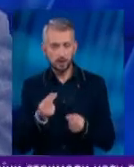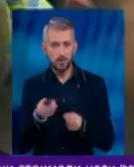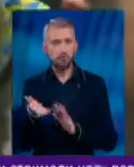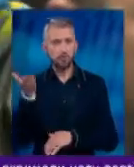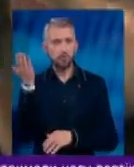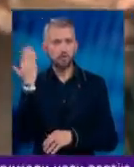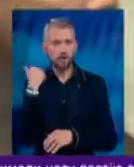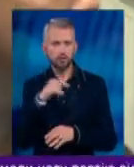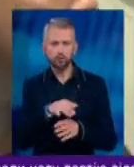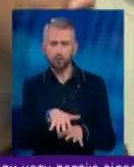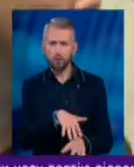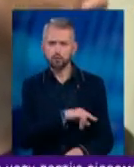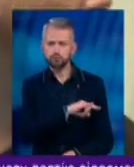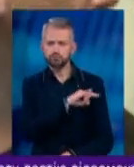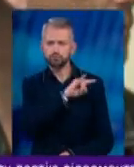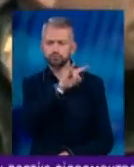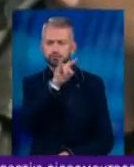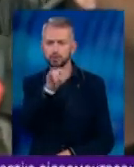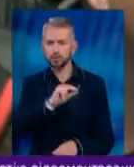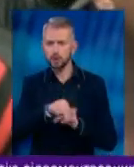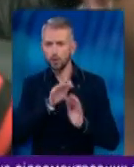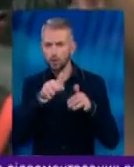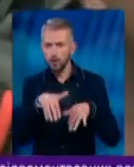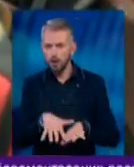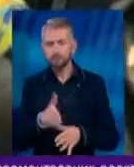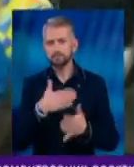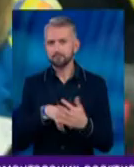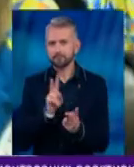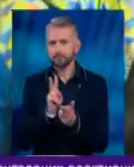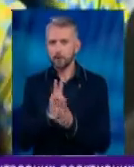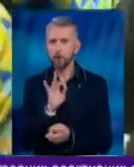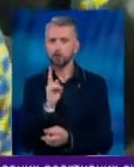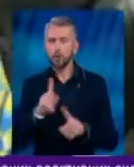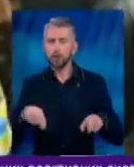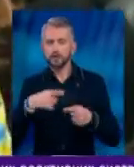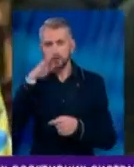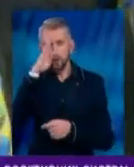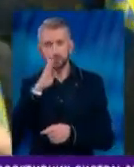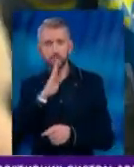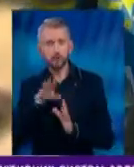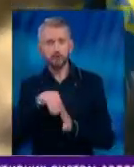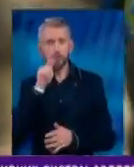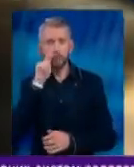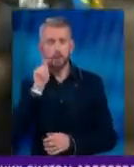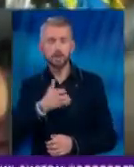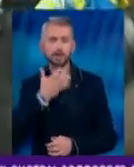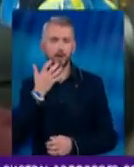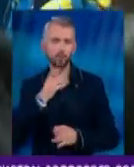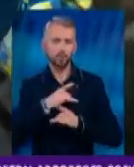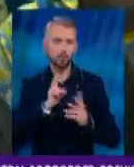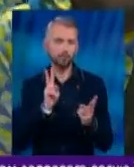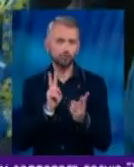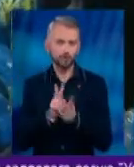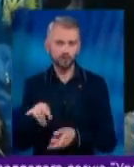тривалий переліт через океан, і ось вона радість зустрічі на рідній землі. НОК організував хлопцям і дівчатам збірної України теплу святкову